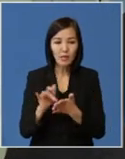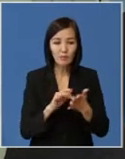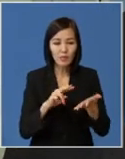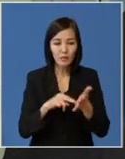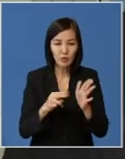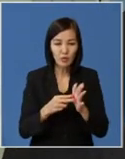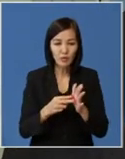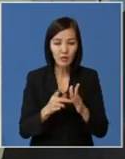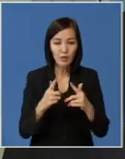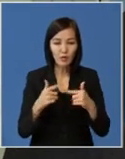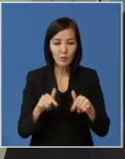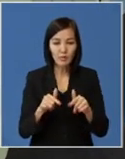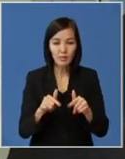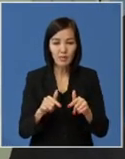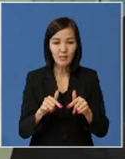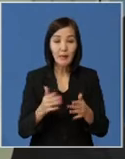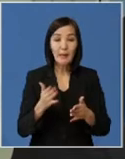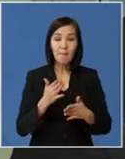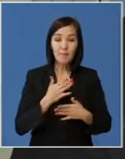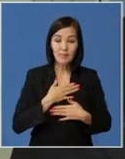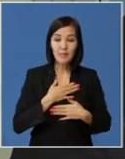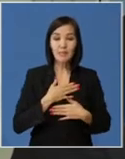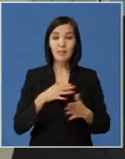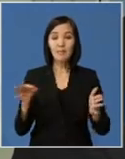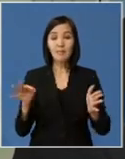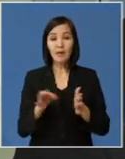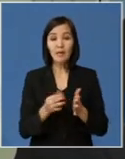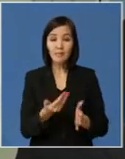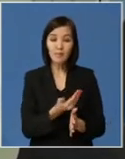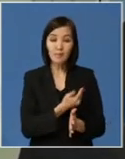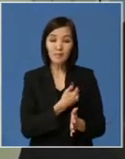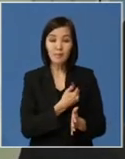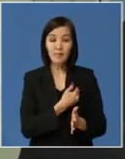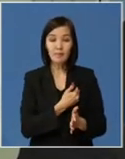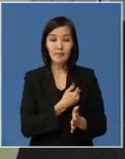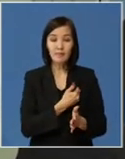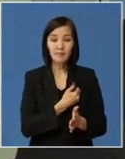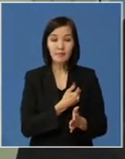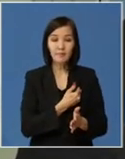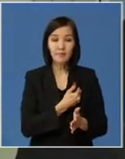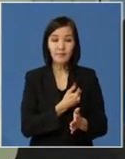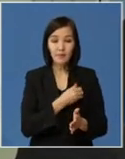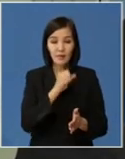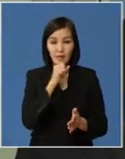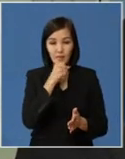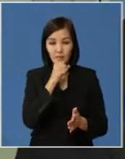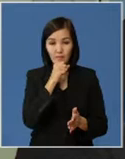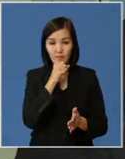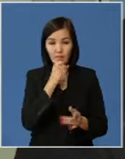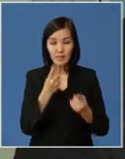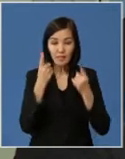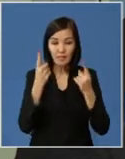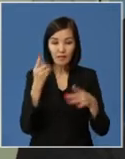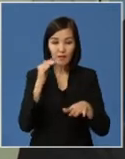жоспарланған, ұйымдастырылған, жүріп өткен, бірақ та біздің де негізгі мақсатымыз оның ішінде жалпы бабамыздың жүріп өткен жеріне тың деректер